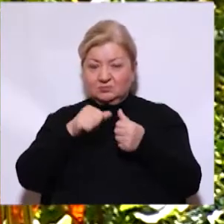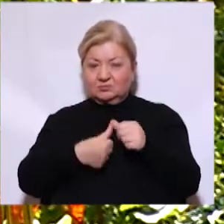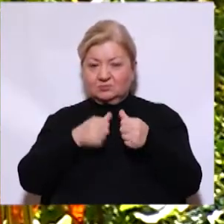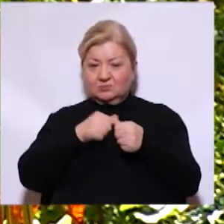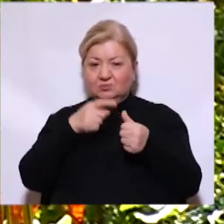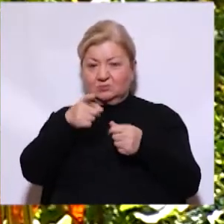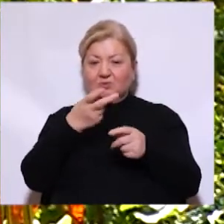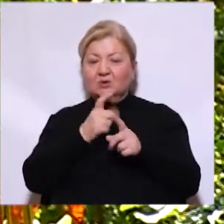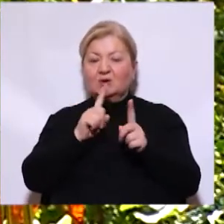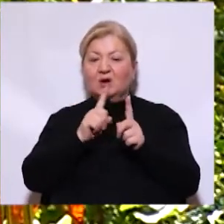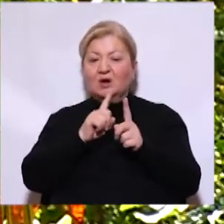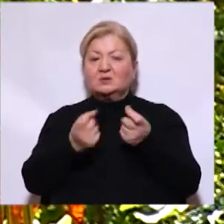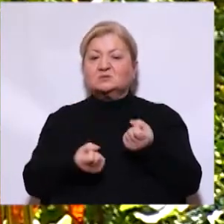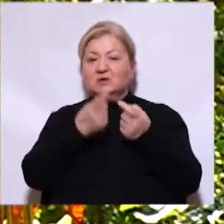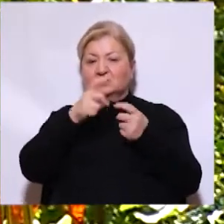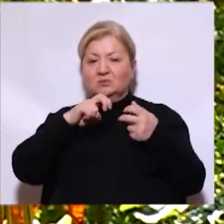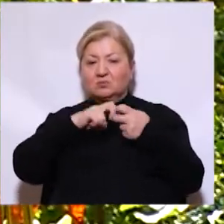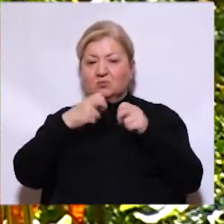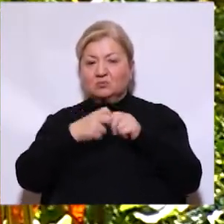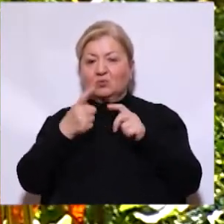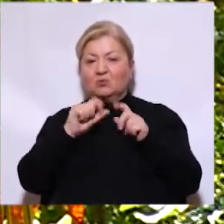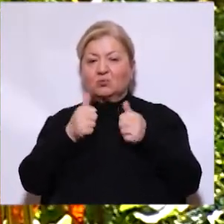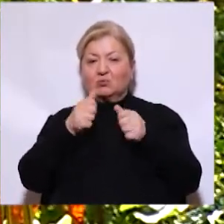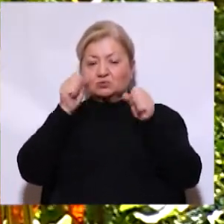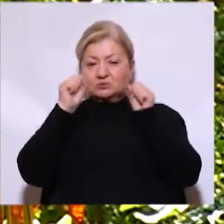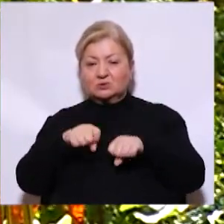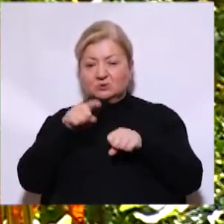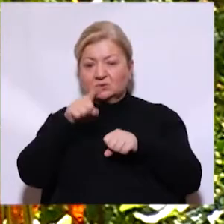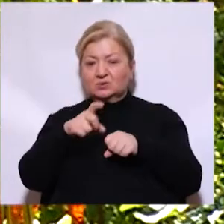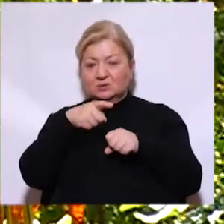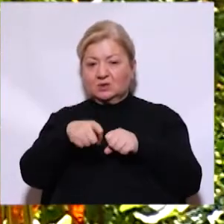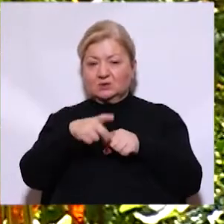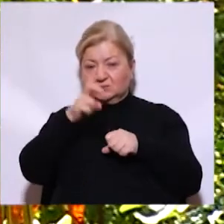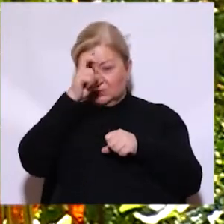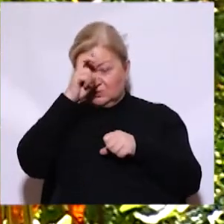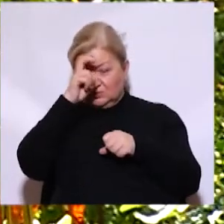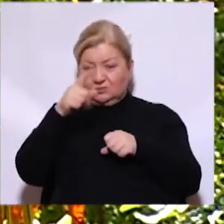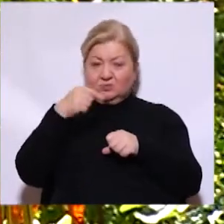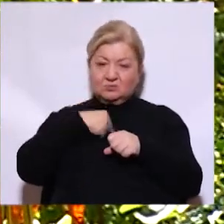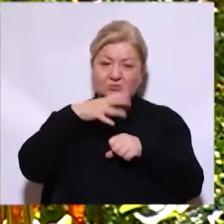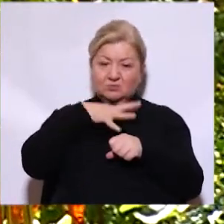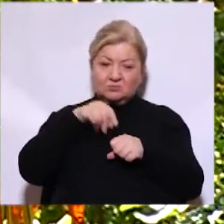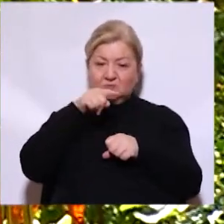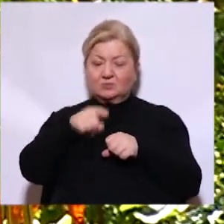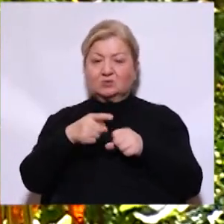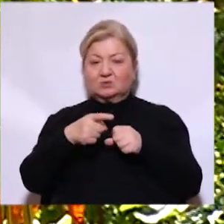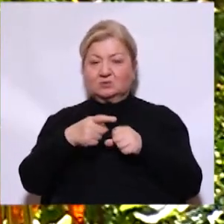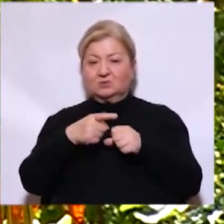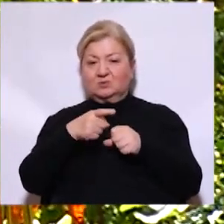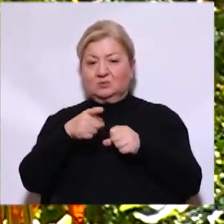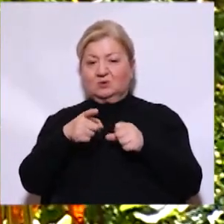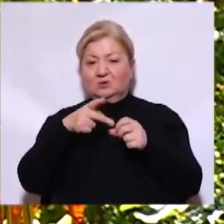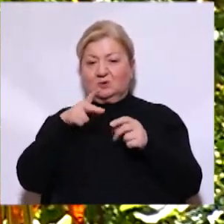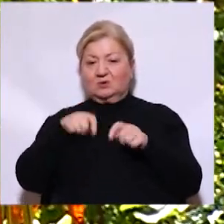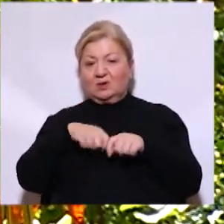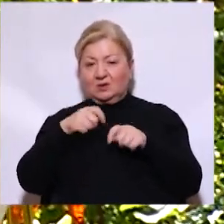რა იწვევს ამ პრობლემას და როგორ შეიძლება რომ ჩვენ როგორც ქვეყანამ ეს პრობლემა მოაგვაროთ და რატო არის ჩვენთან ეს